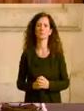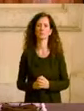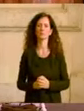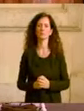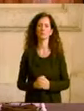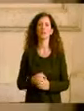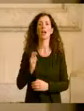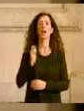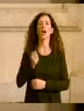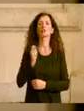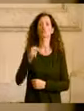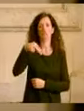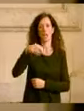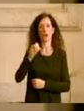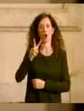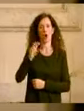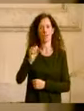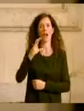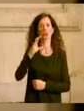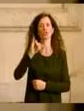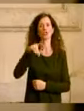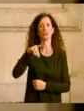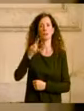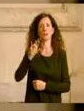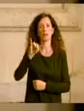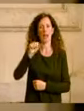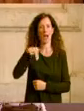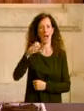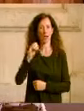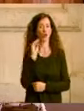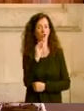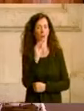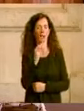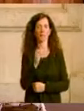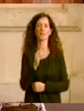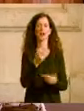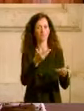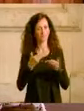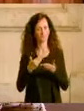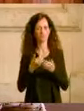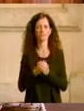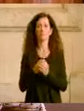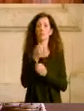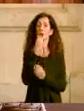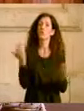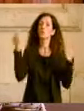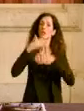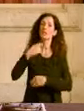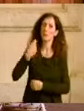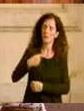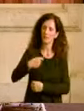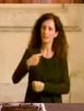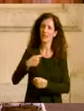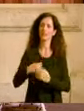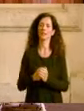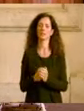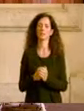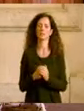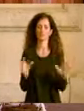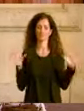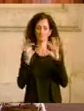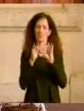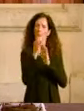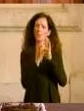Agenzia Nova, Livio Cipriano, prego. Buonasera Presidente. Sempre nell'ambito delle misure di rilancio